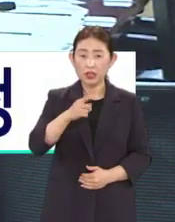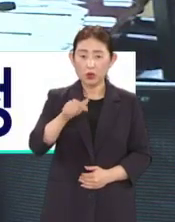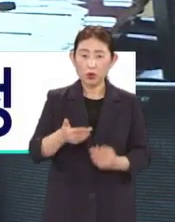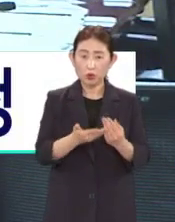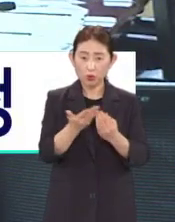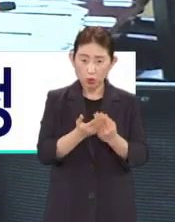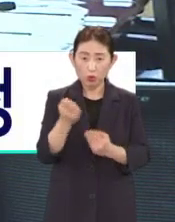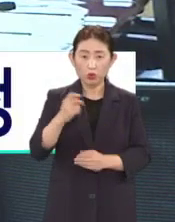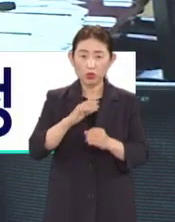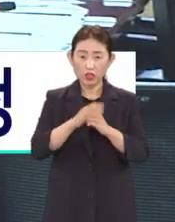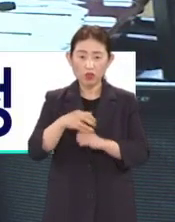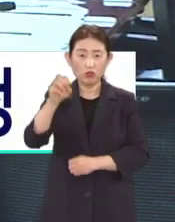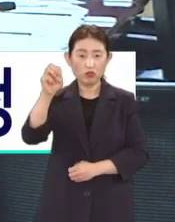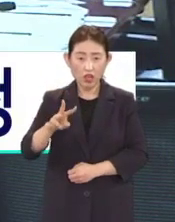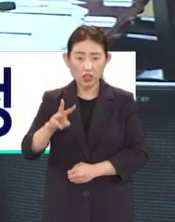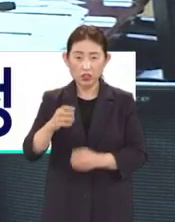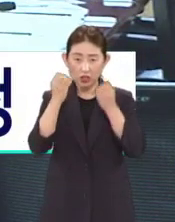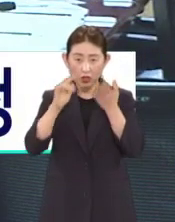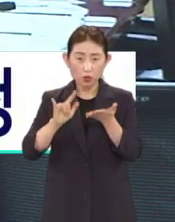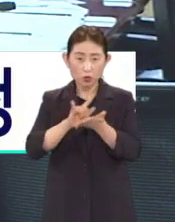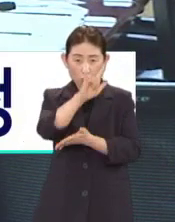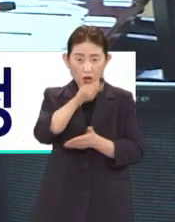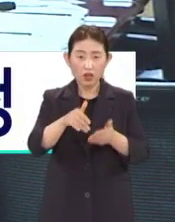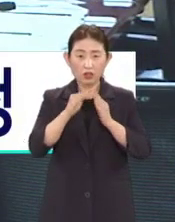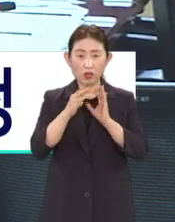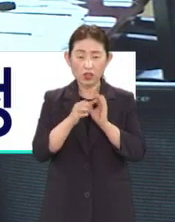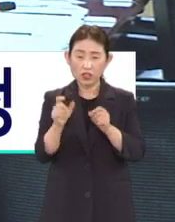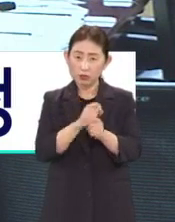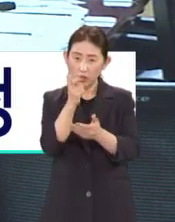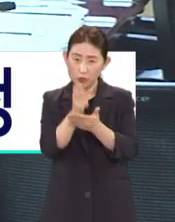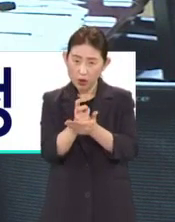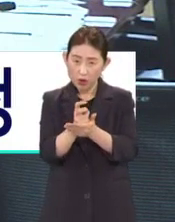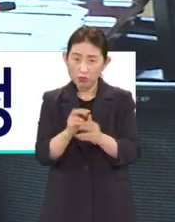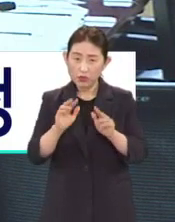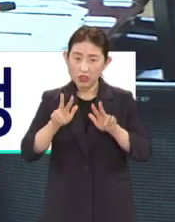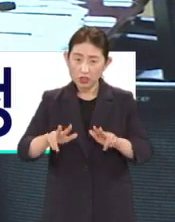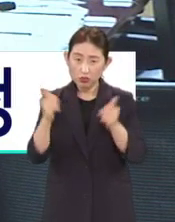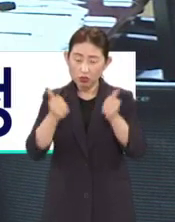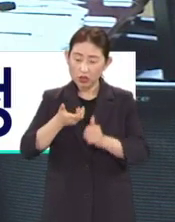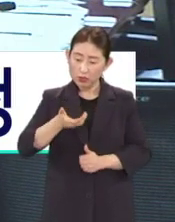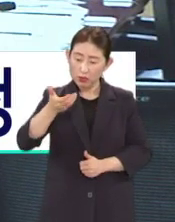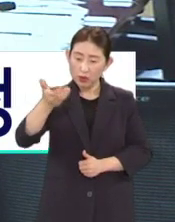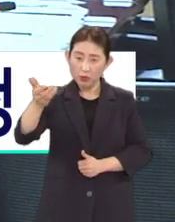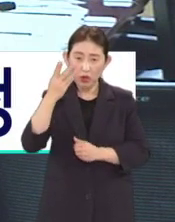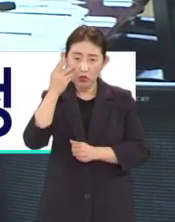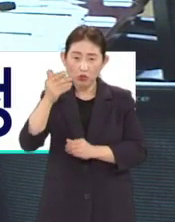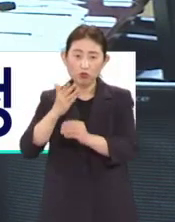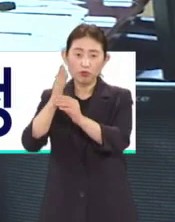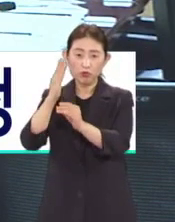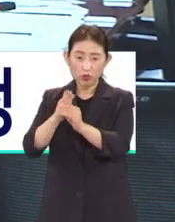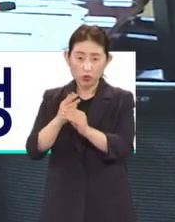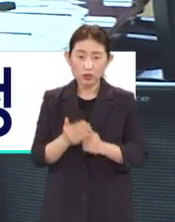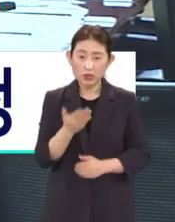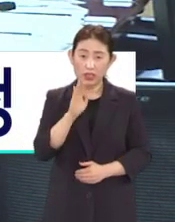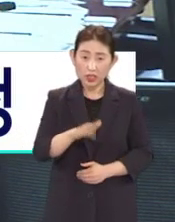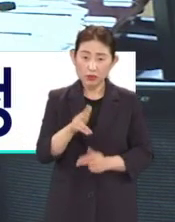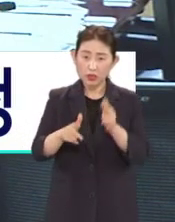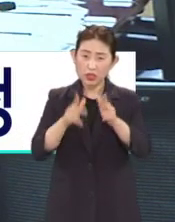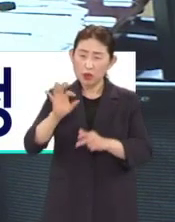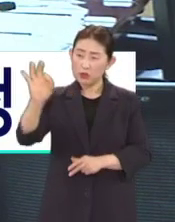가덕도에 이어 대구와 광주 신공항 특별법까지 국회 문턱을 잇달아 넘으며 일사천리로 진행되고 있습니다